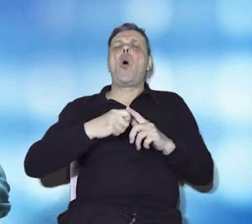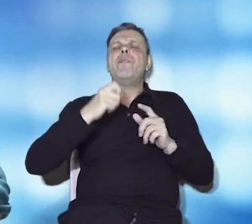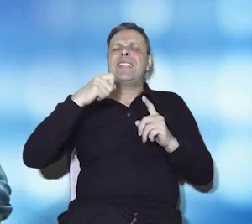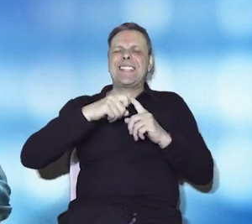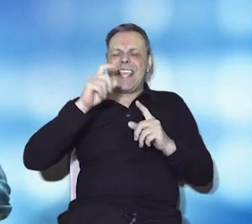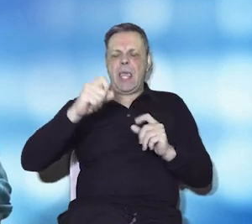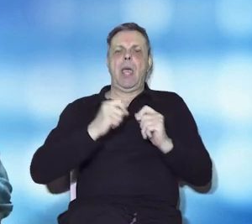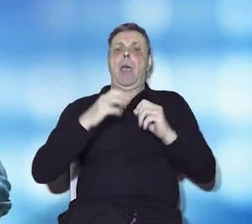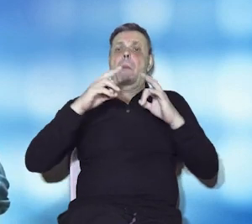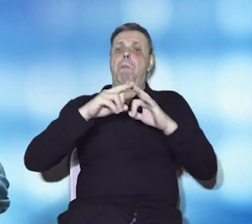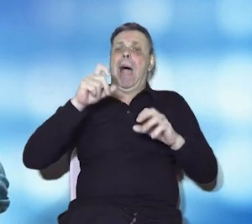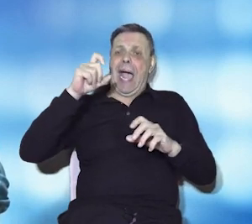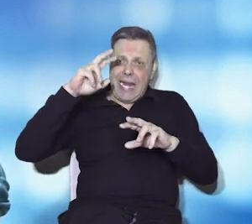obožavam.